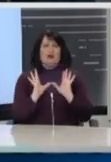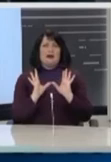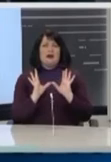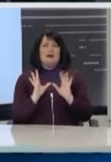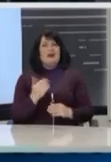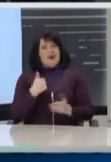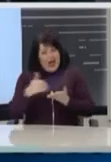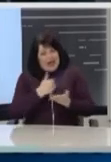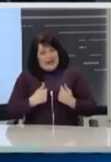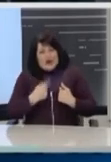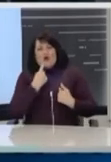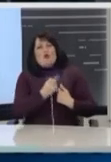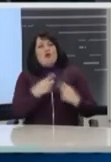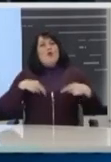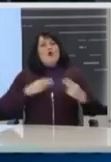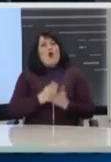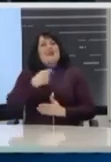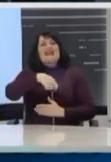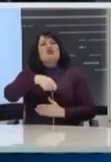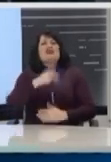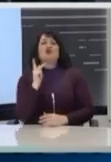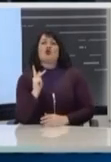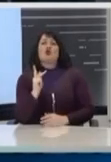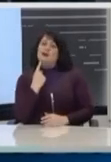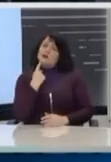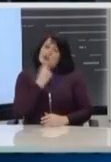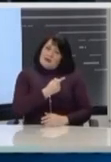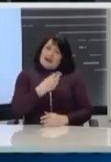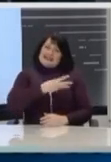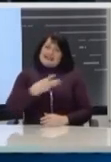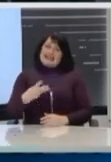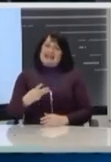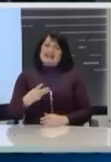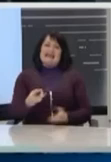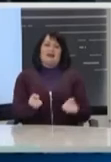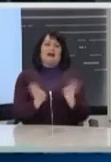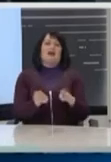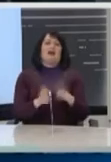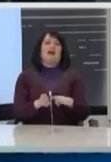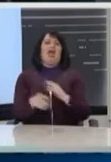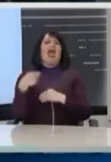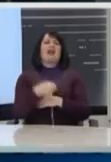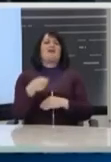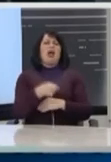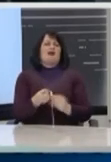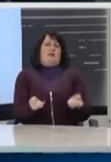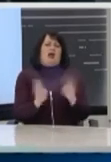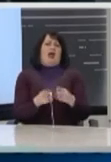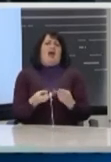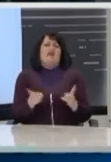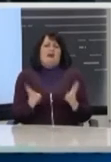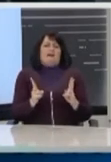στον κύριο Κοντονή προημερών ότι ο ΣΥΡΙΖΑ καλύπτει εγκληματίες? Τι άλλο κάνετε από